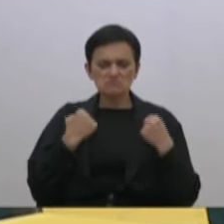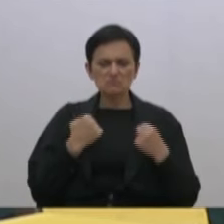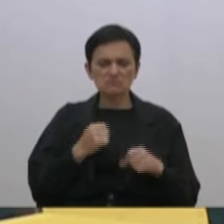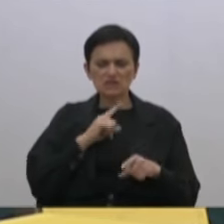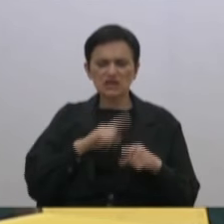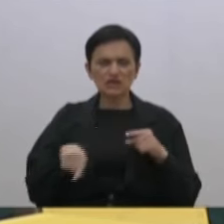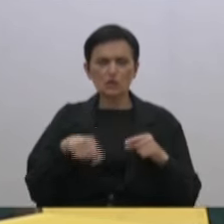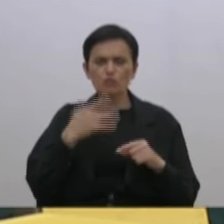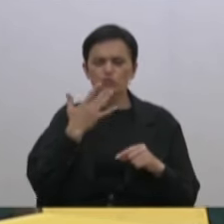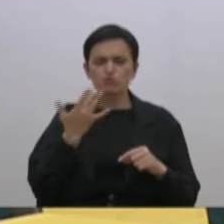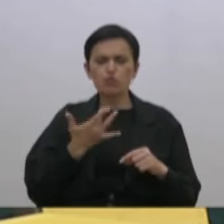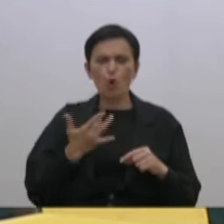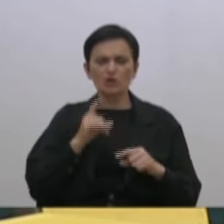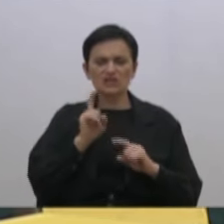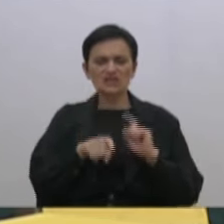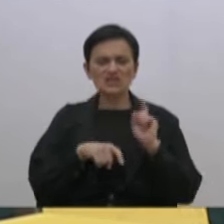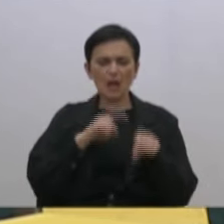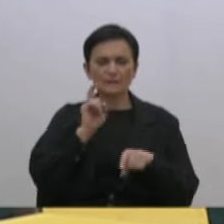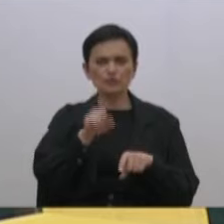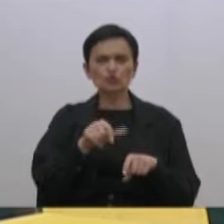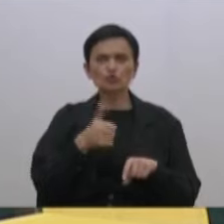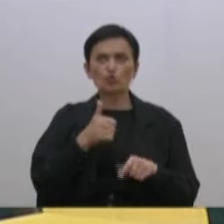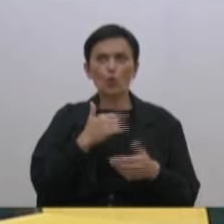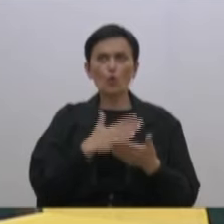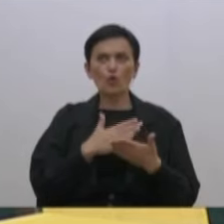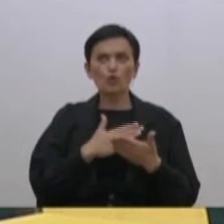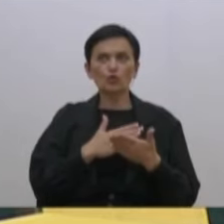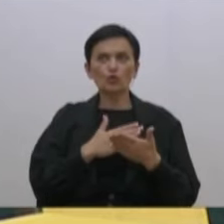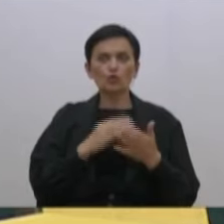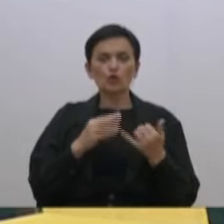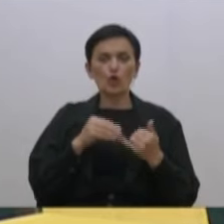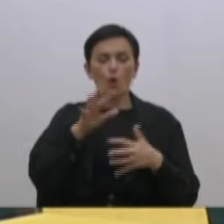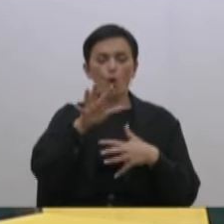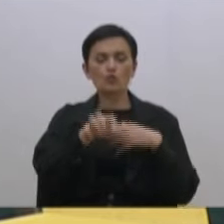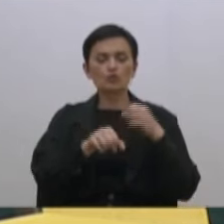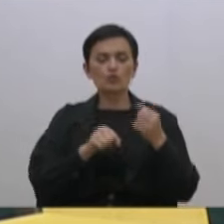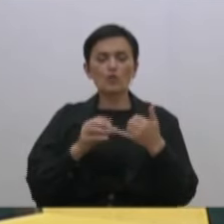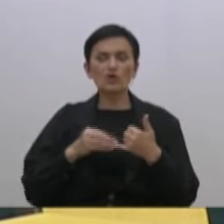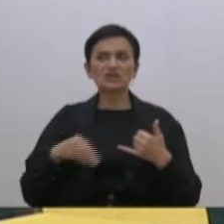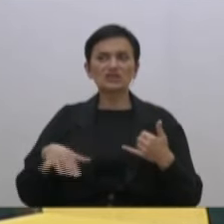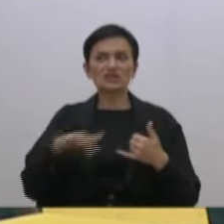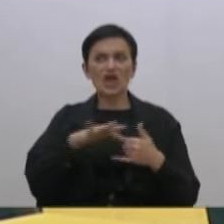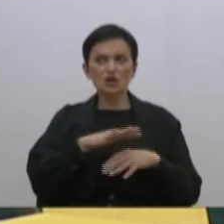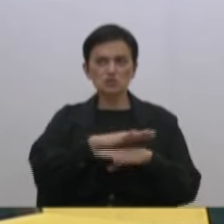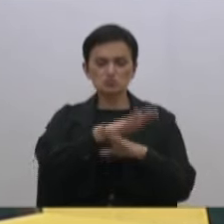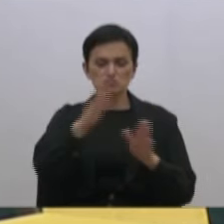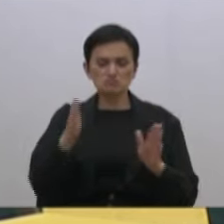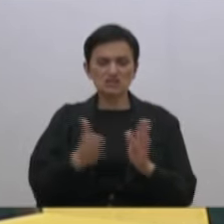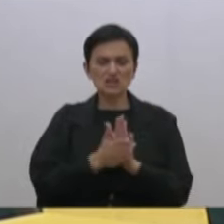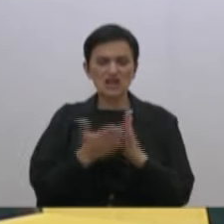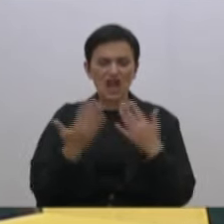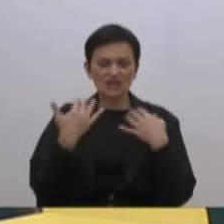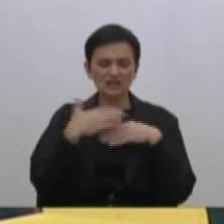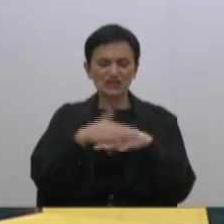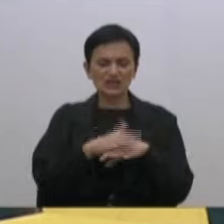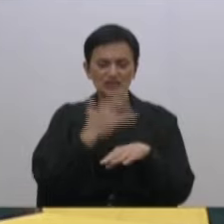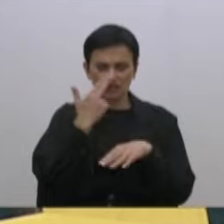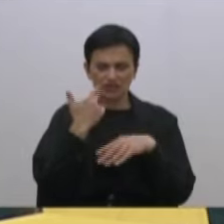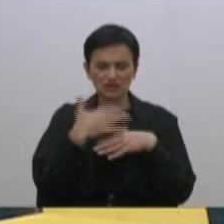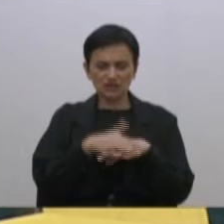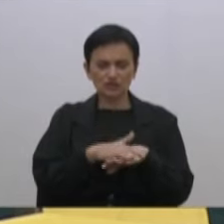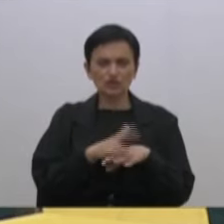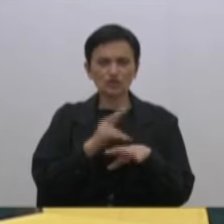ისეთი პოლიტიკური ნაბიჯებით, როგორიც არის თქვათ იგივე ოკუპირებული ტერიტორიების მთლიანი ინტეგრაცია და ასე